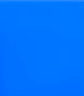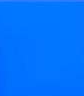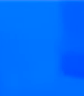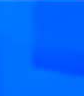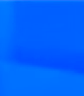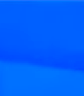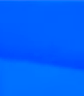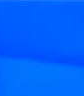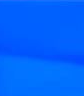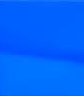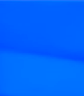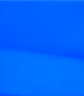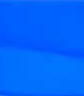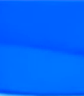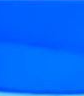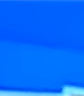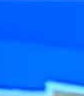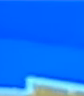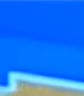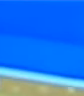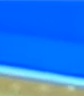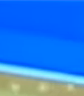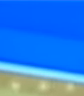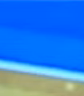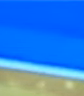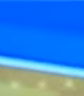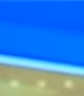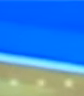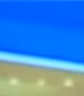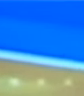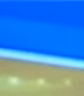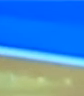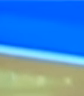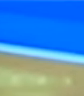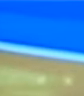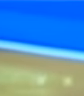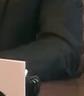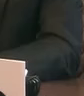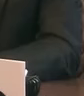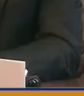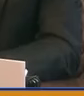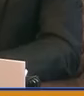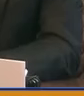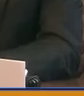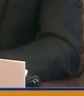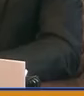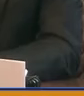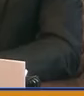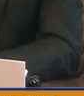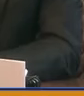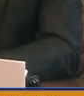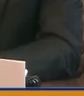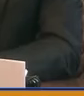труды, направленные на повышение духовного богатства страны, будут пользоваться спросом. Глава региона